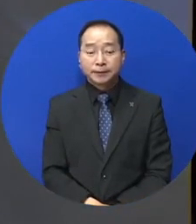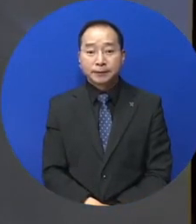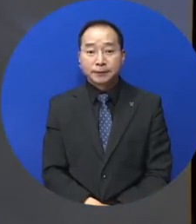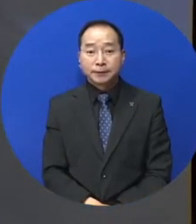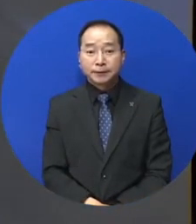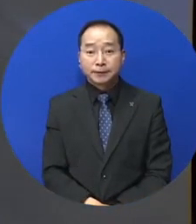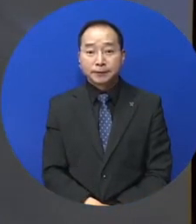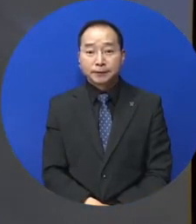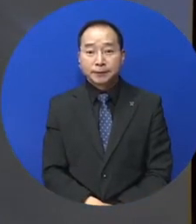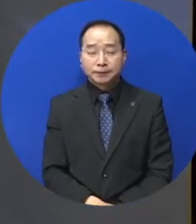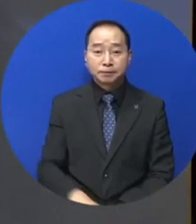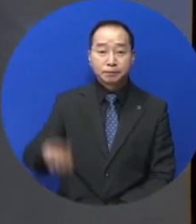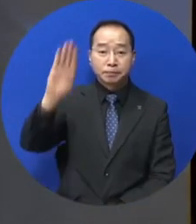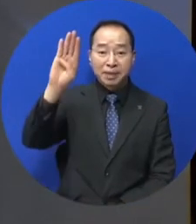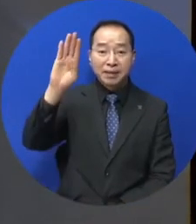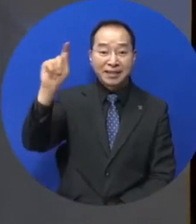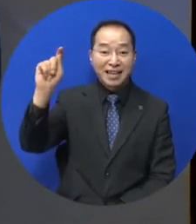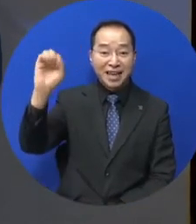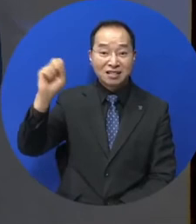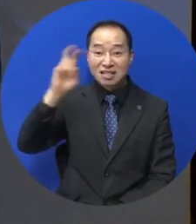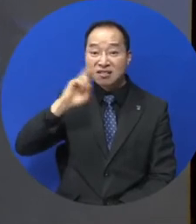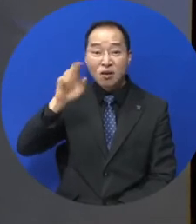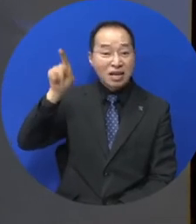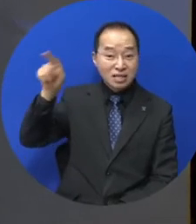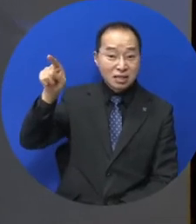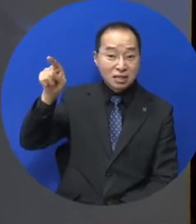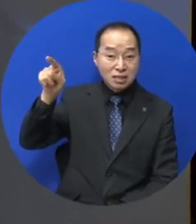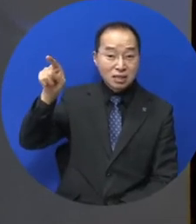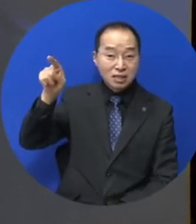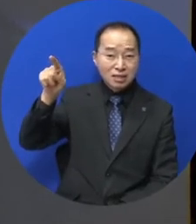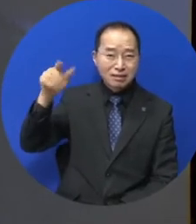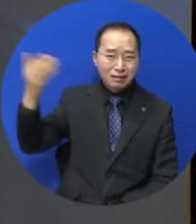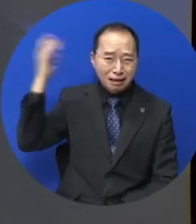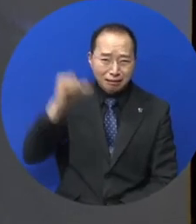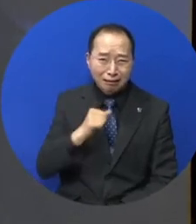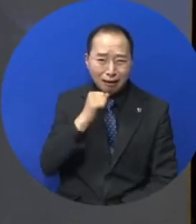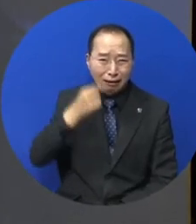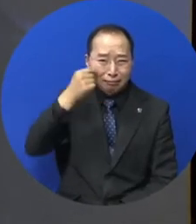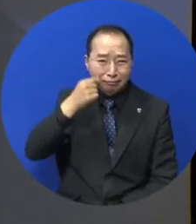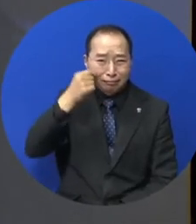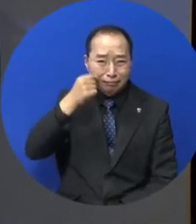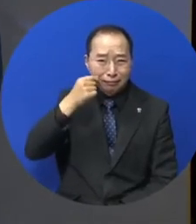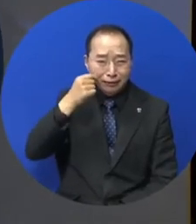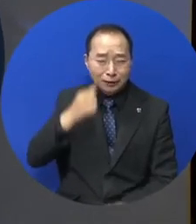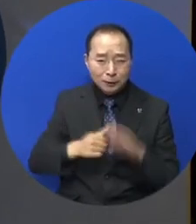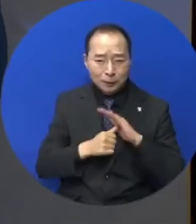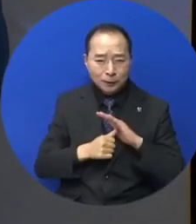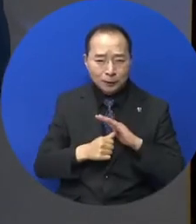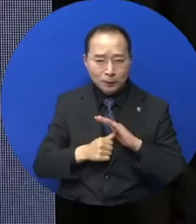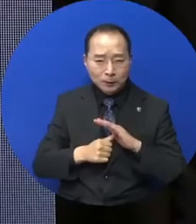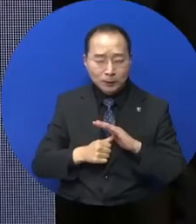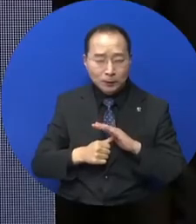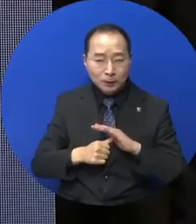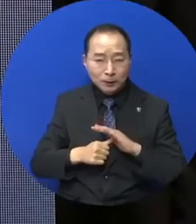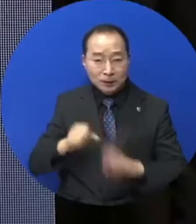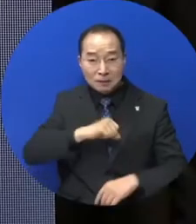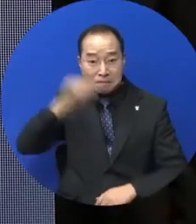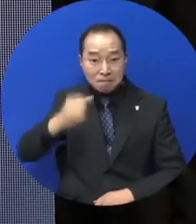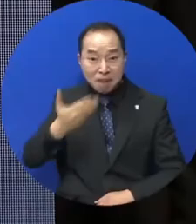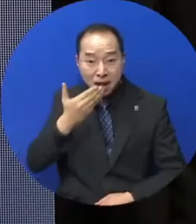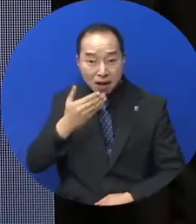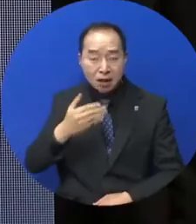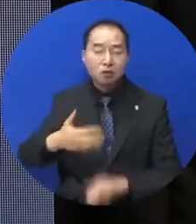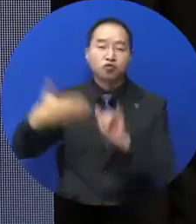네, 빌보드 스타 BTS, 무명의 서러움 끝에 그들이 선택한 것은 유튜브였습니다. 그곳에서